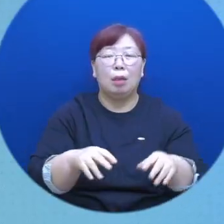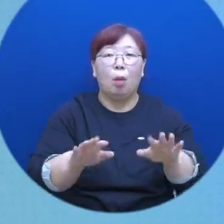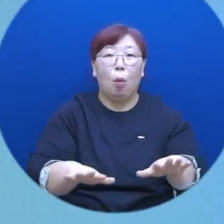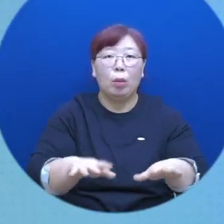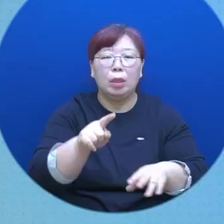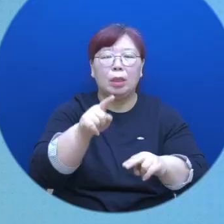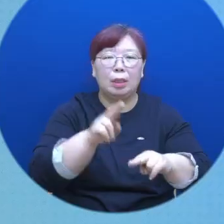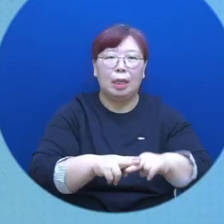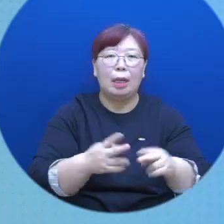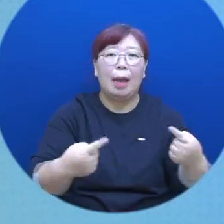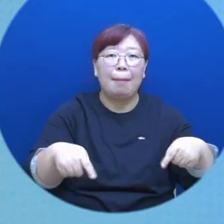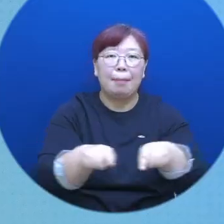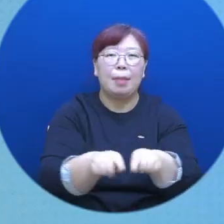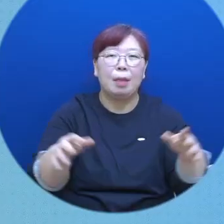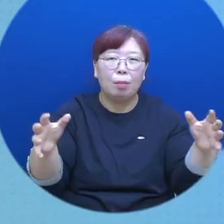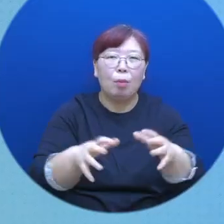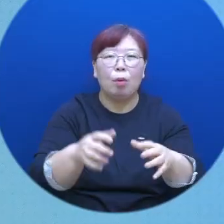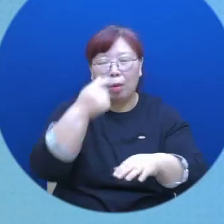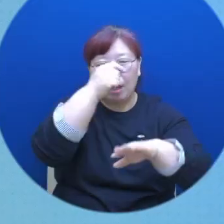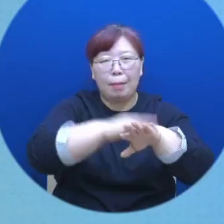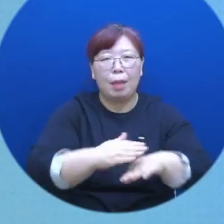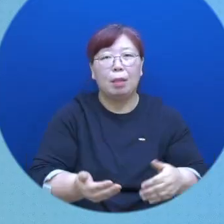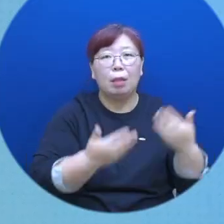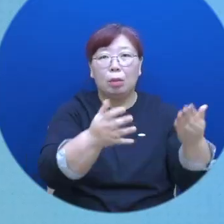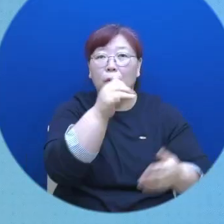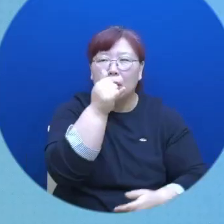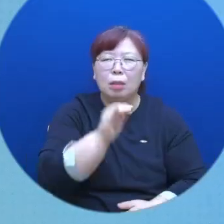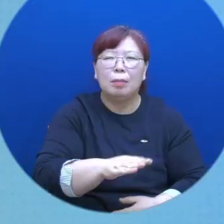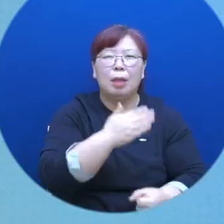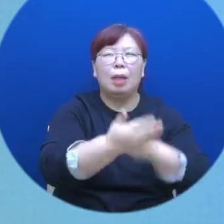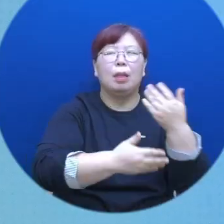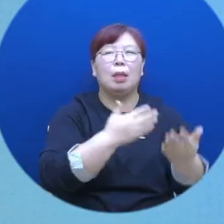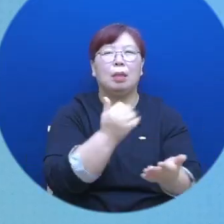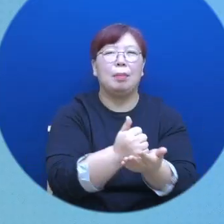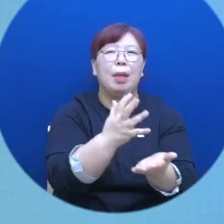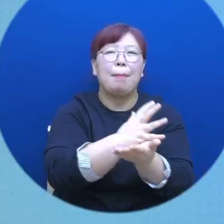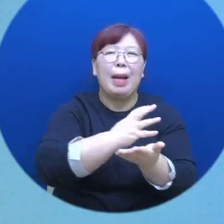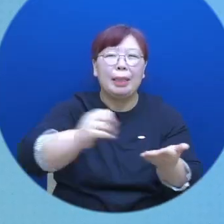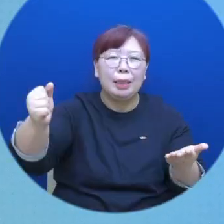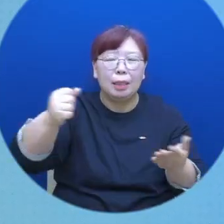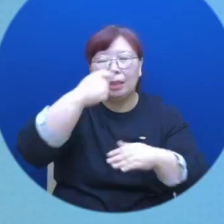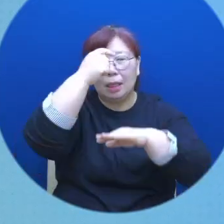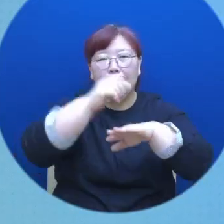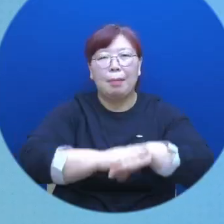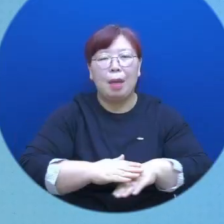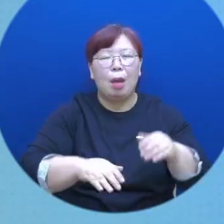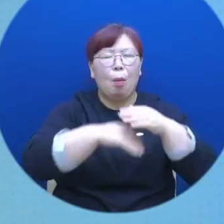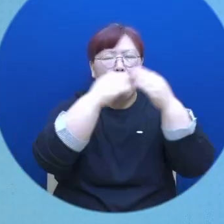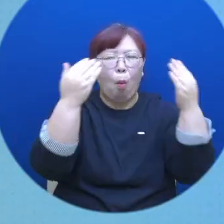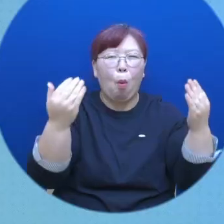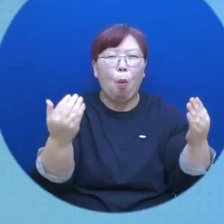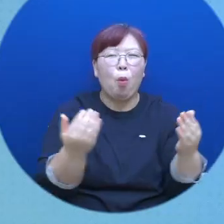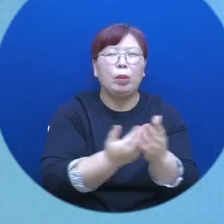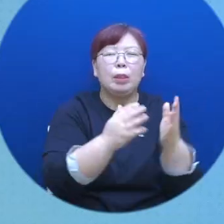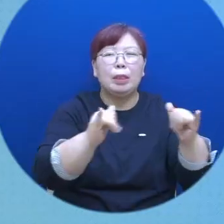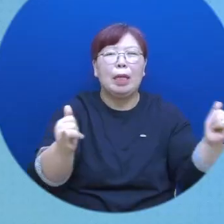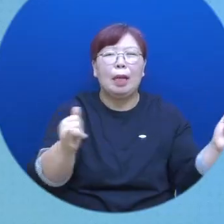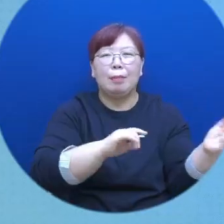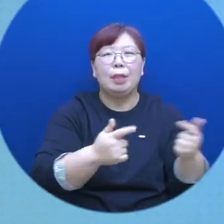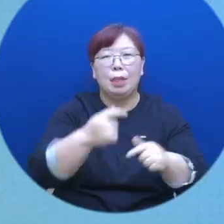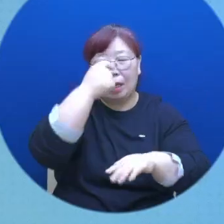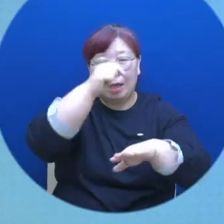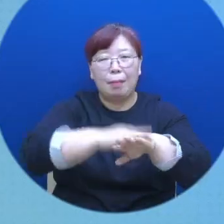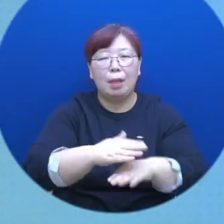자리에 함께 모여 예배를 드리고 있지만 하나님이 받으시는 예배 모두가 다 받는 건 아니다.